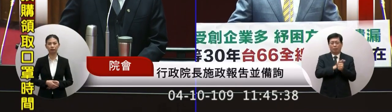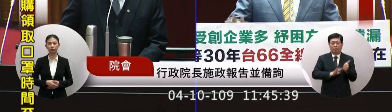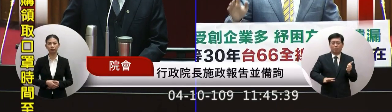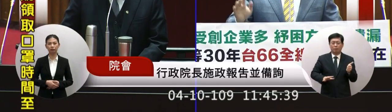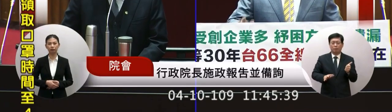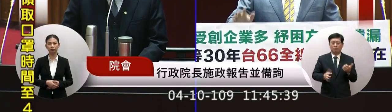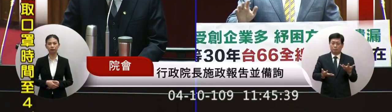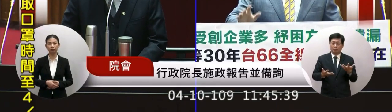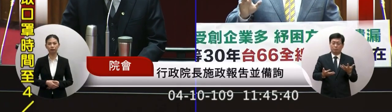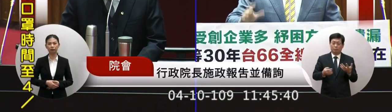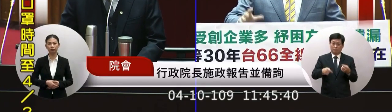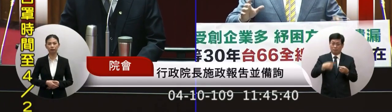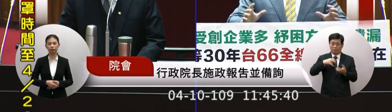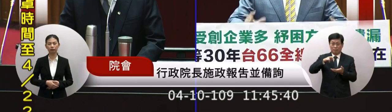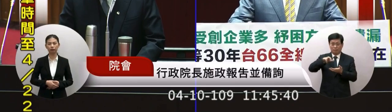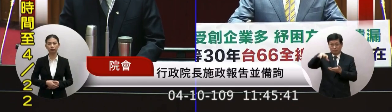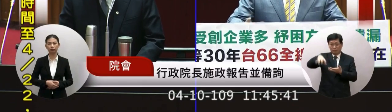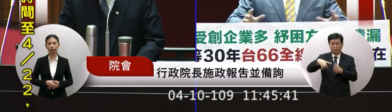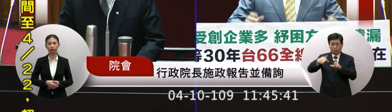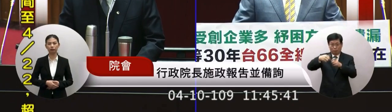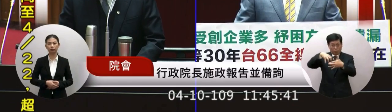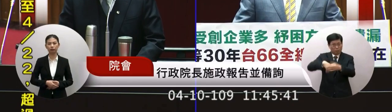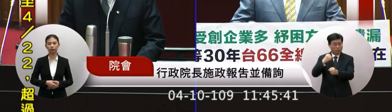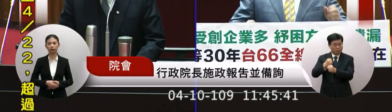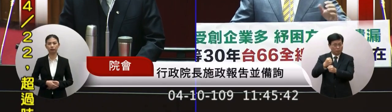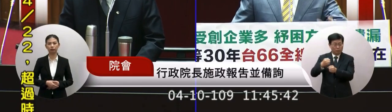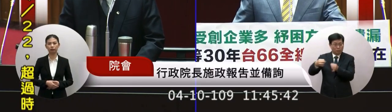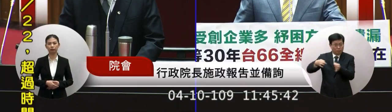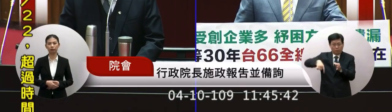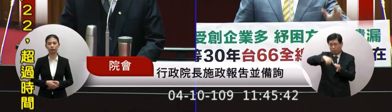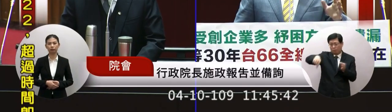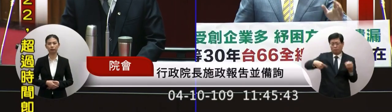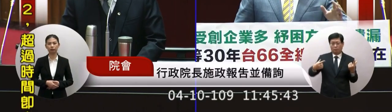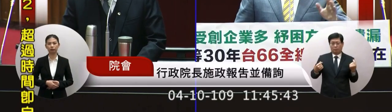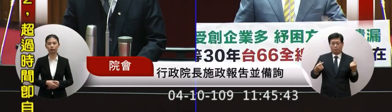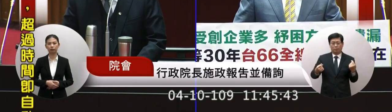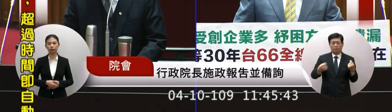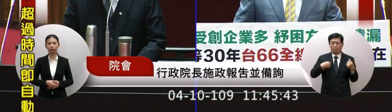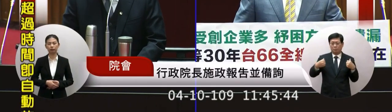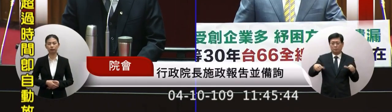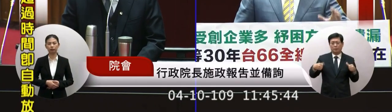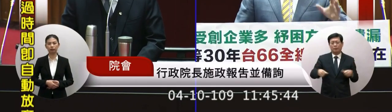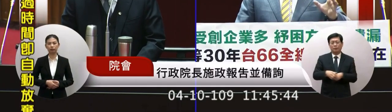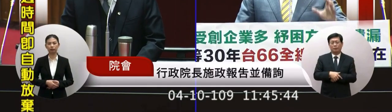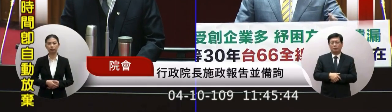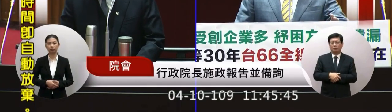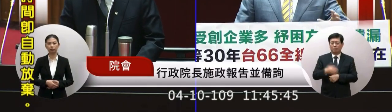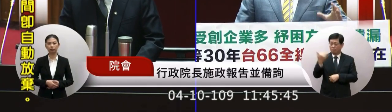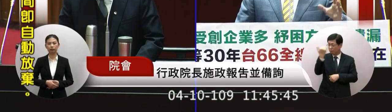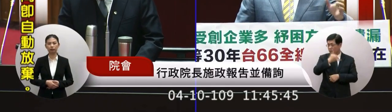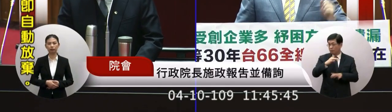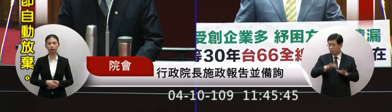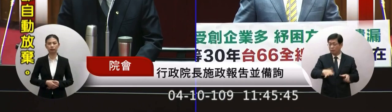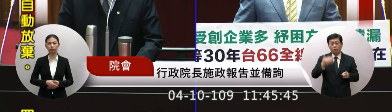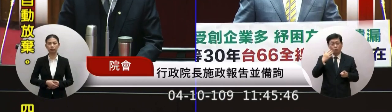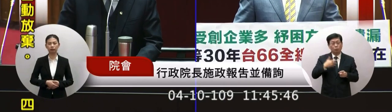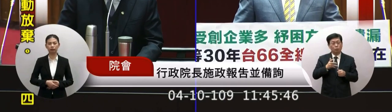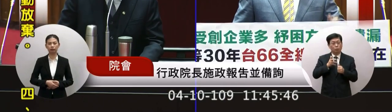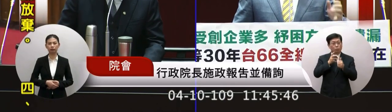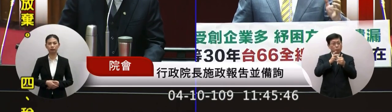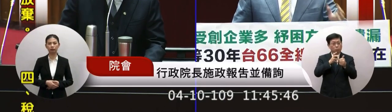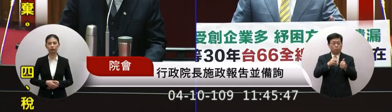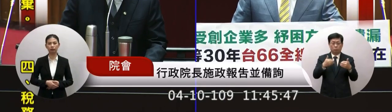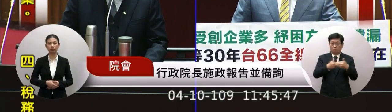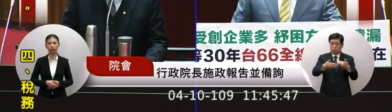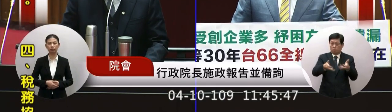击。这个冲击跟在机场园区内的这一些商家也好，或者什么是相等的。可是现在，当我询问说